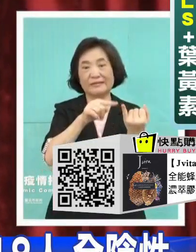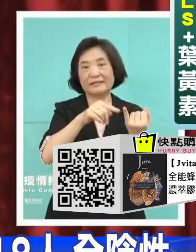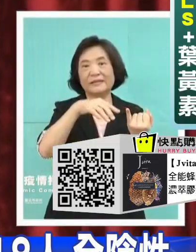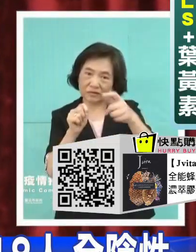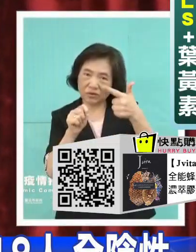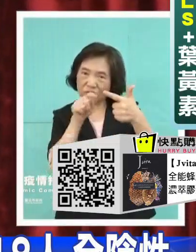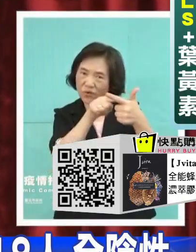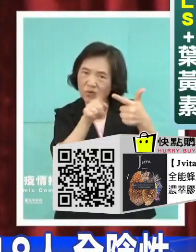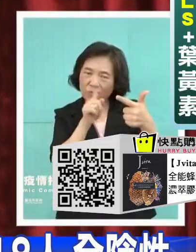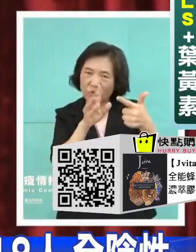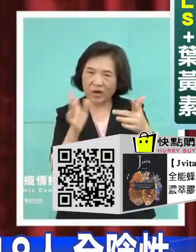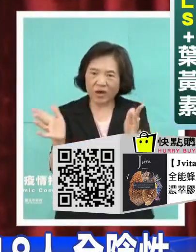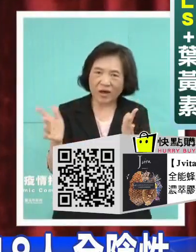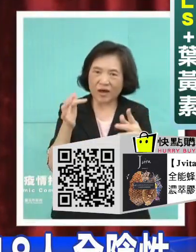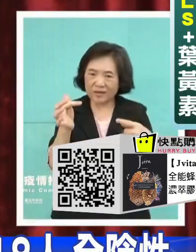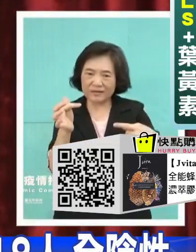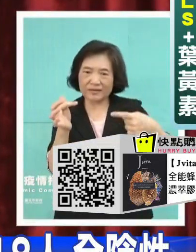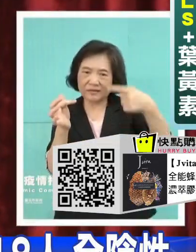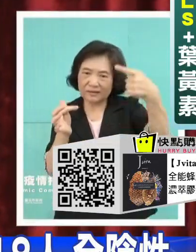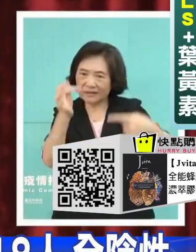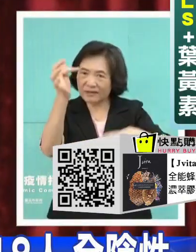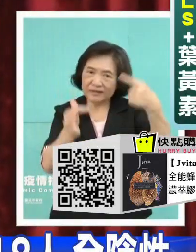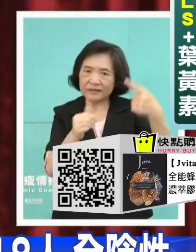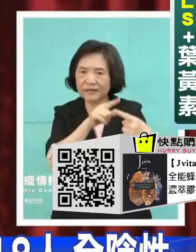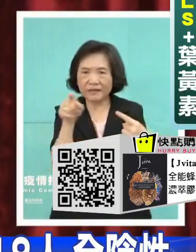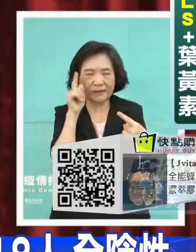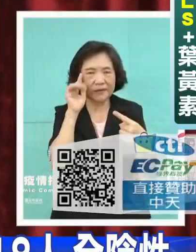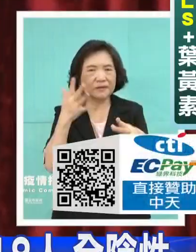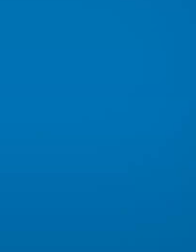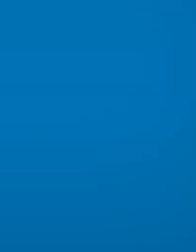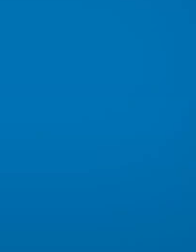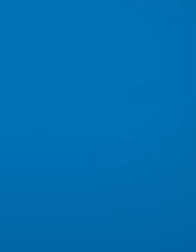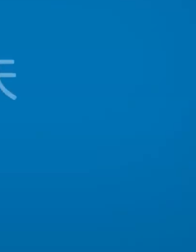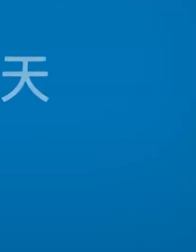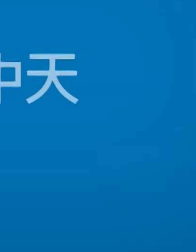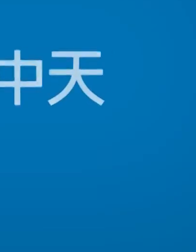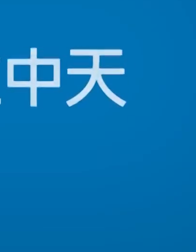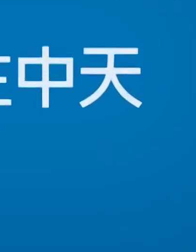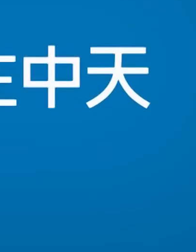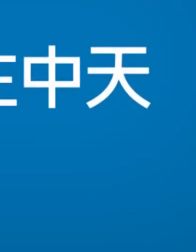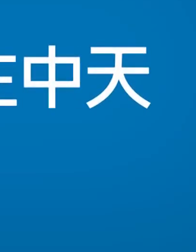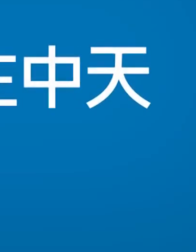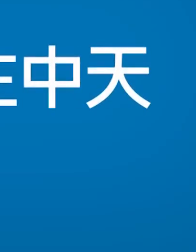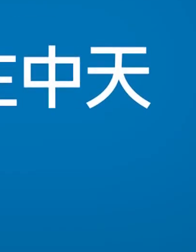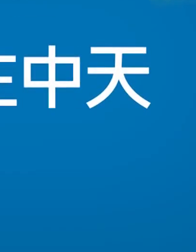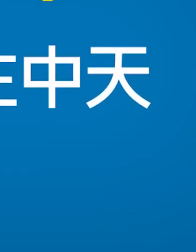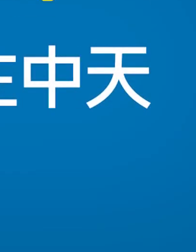起来，所以这个事件呢目前我们还持续的在观察中。